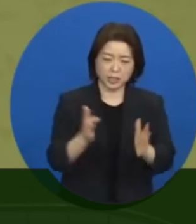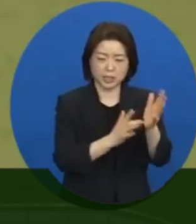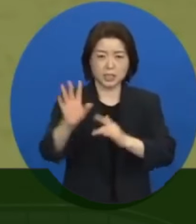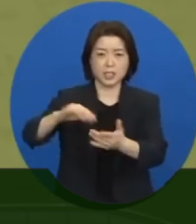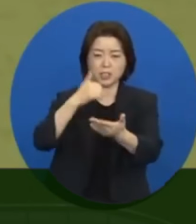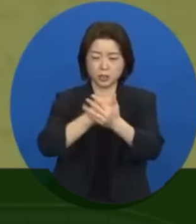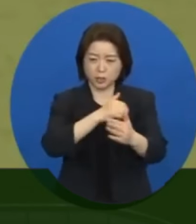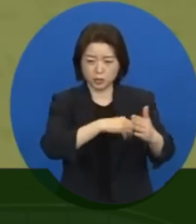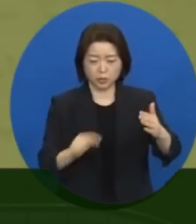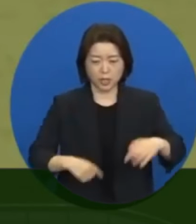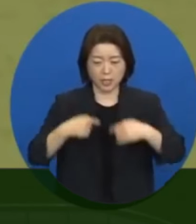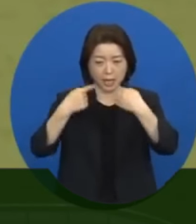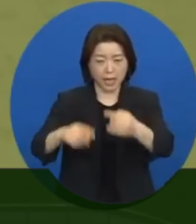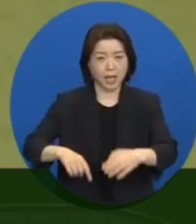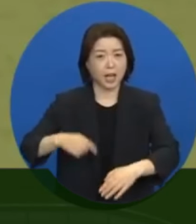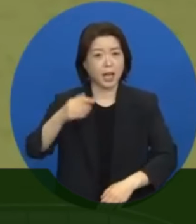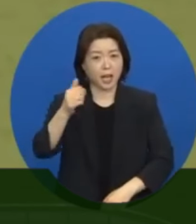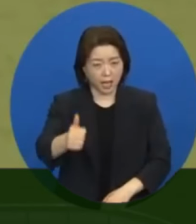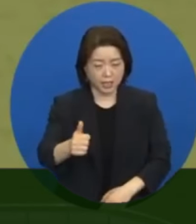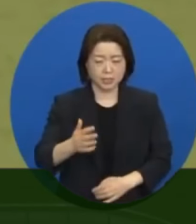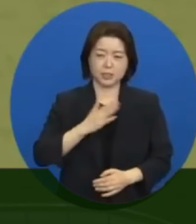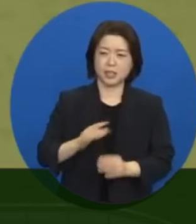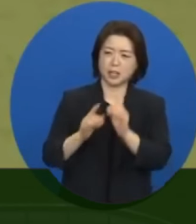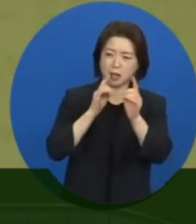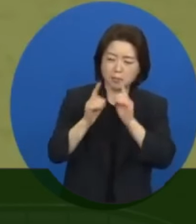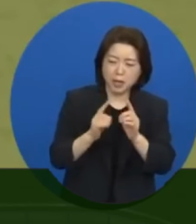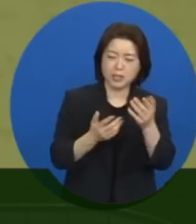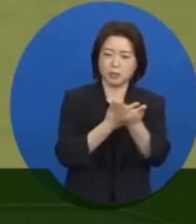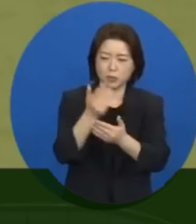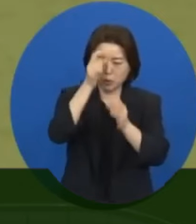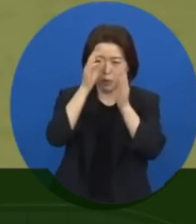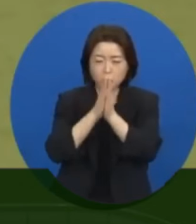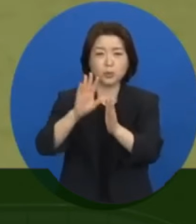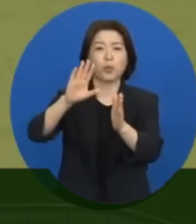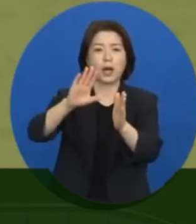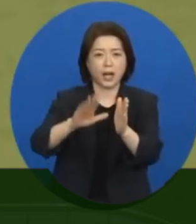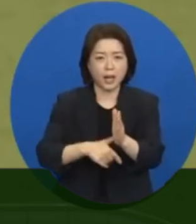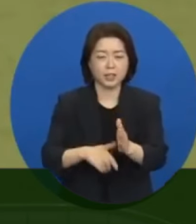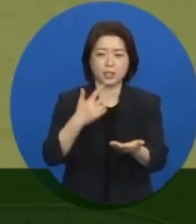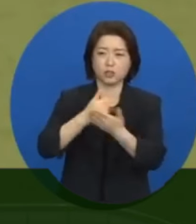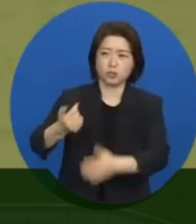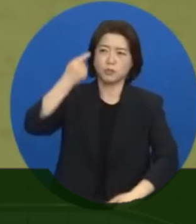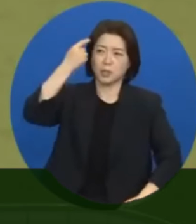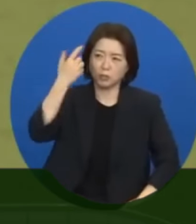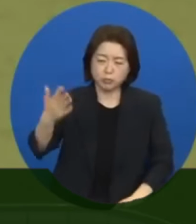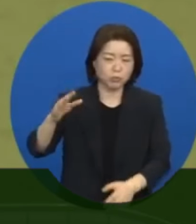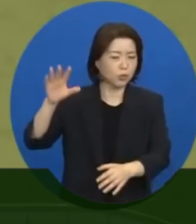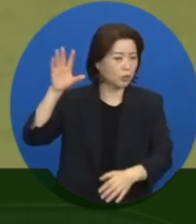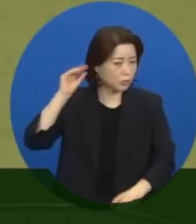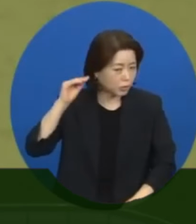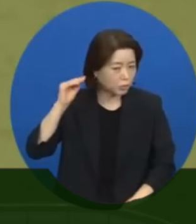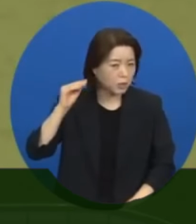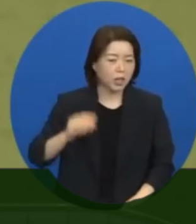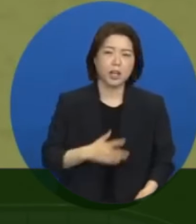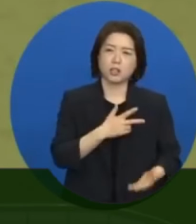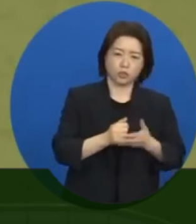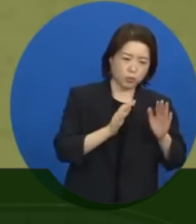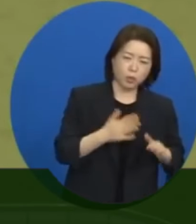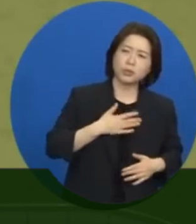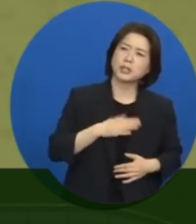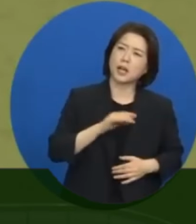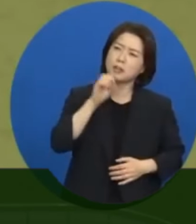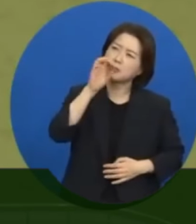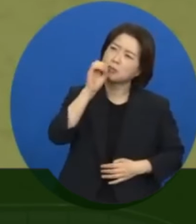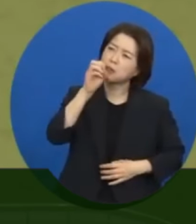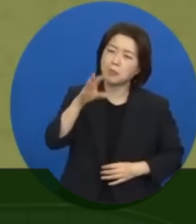그리스도 안에서 그분과 말씀으로 교제하며 기도하는 가운데 주님께 묻고 들으며 주님 오늘 이런 일이 있었습니다 마음이 너무